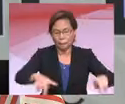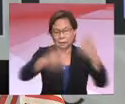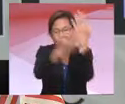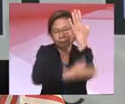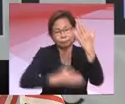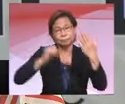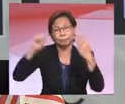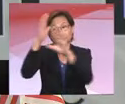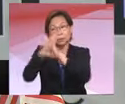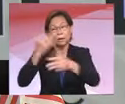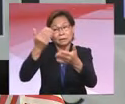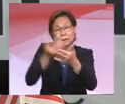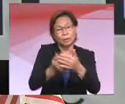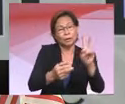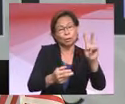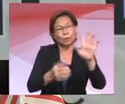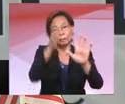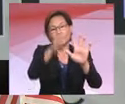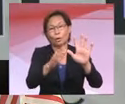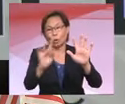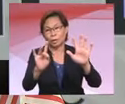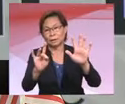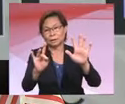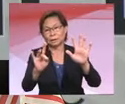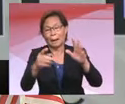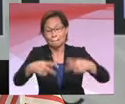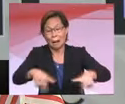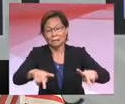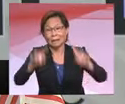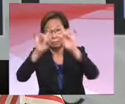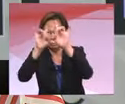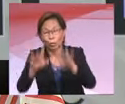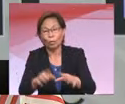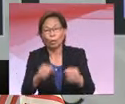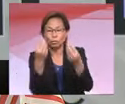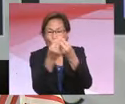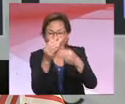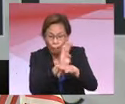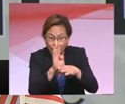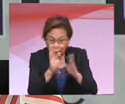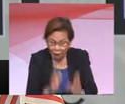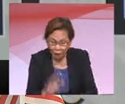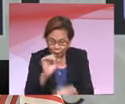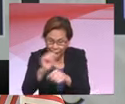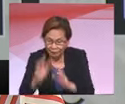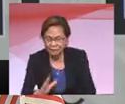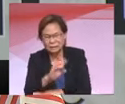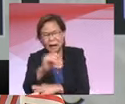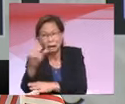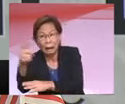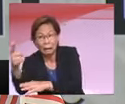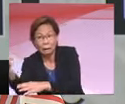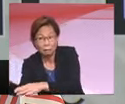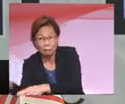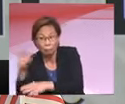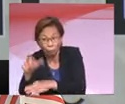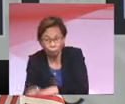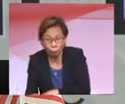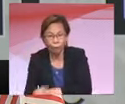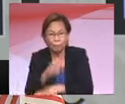negara sehingga 25 Ogos 2020. Jumlah peniaga, pekerja dan lain-lain yang dikenal pasti ialah